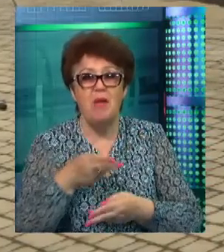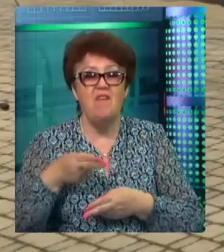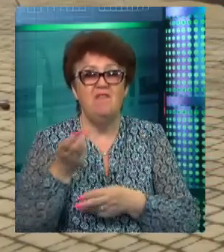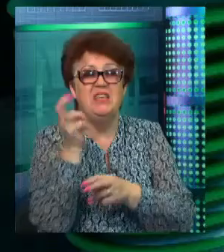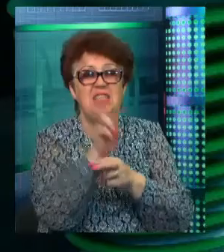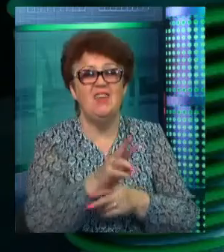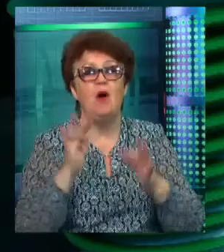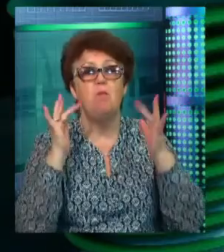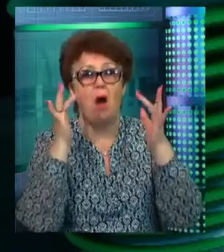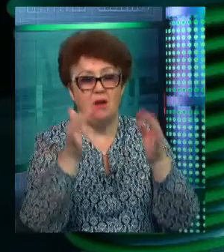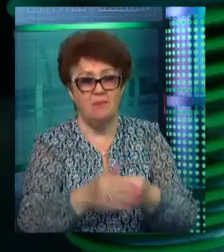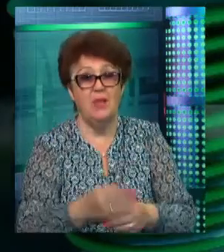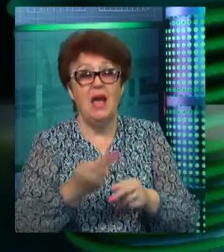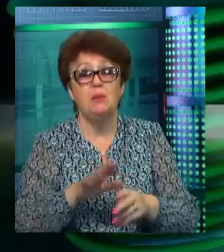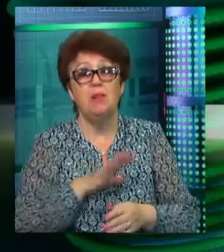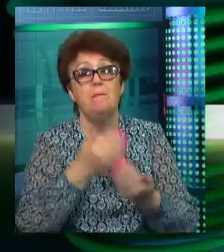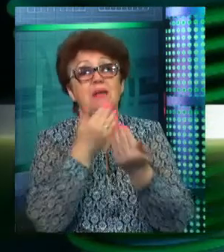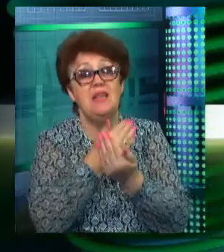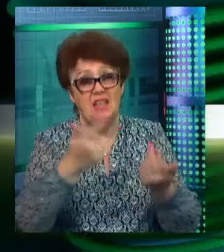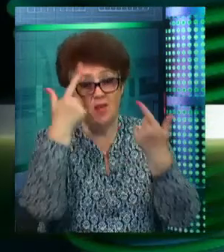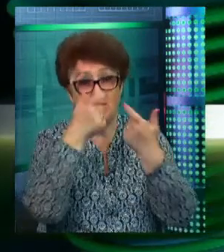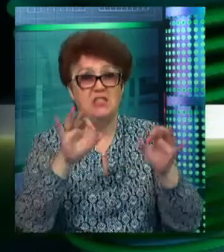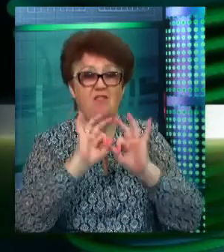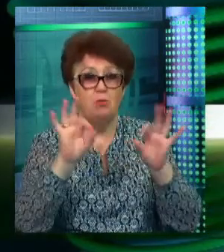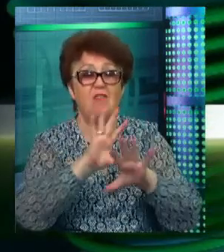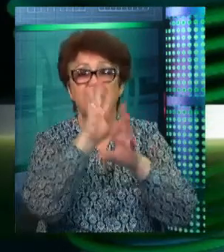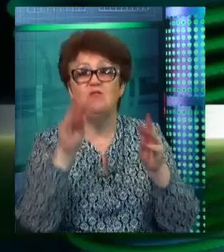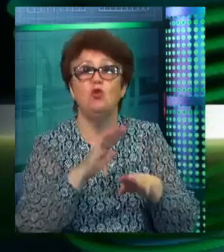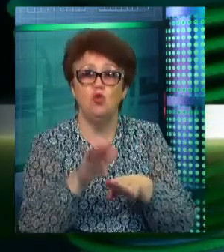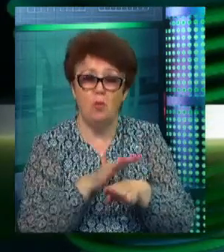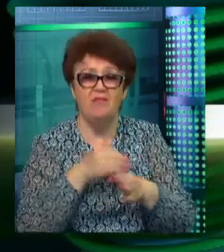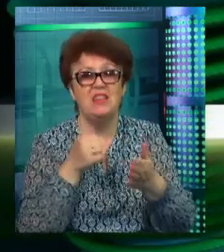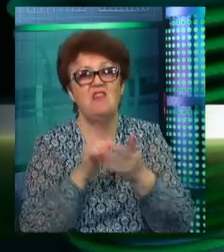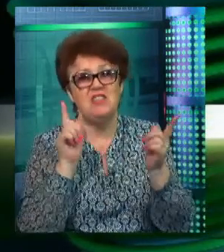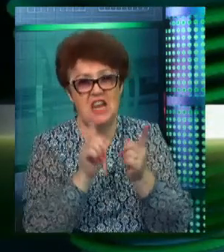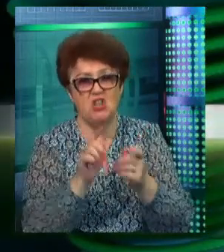парк это была последняя информация выпуска всего доброго и до встречи